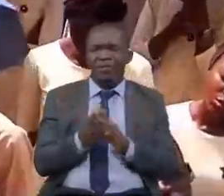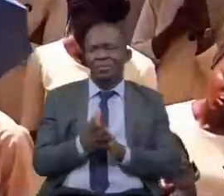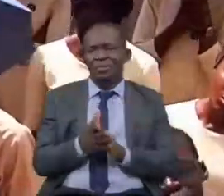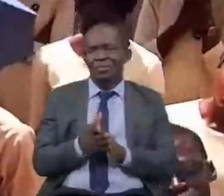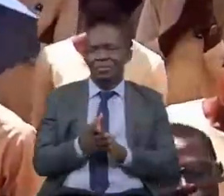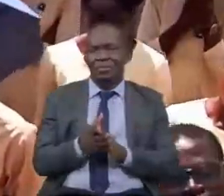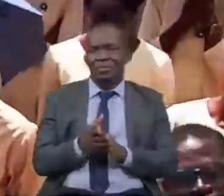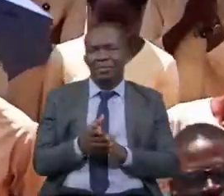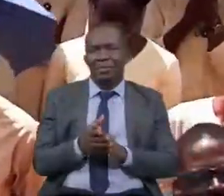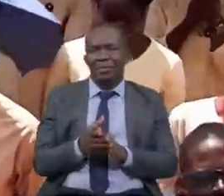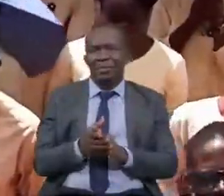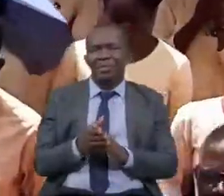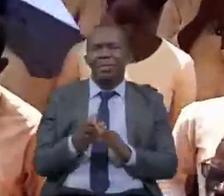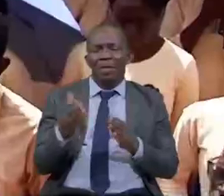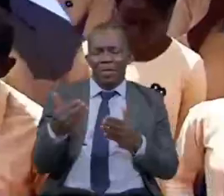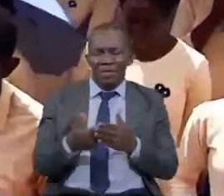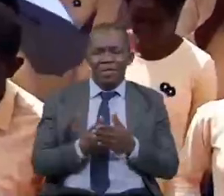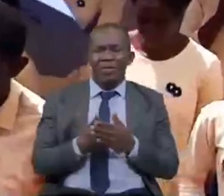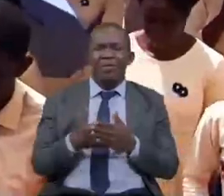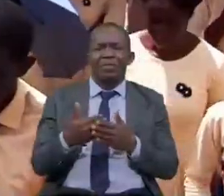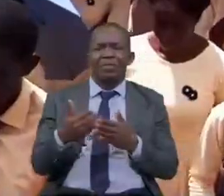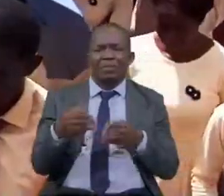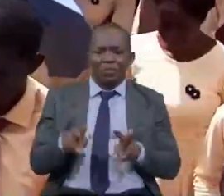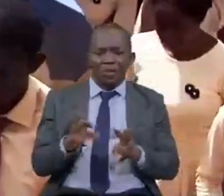Un nouveau mode de vie.